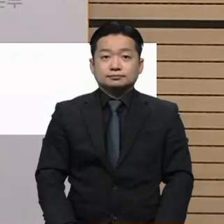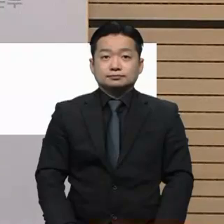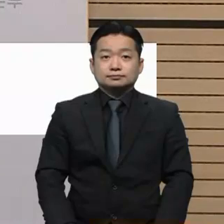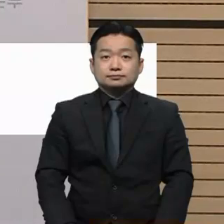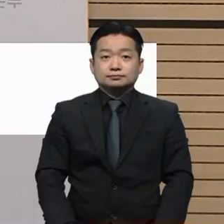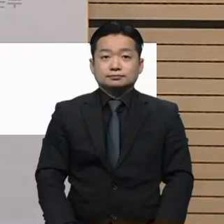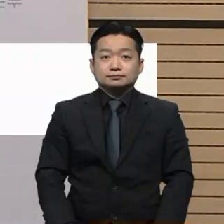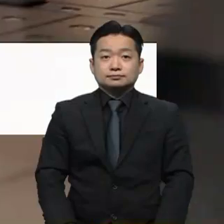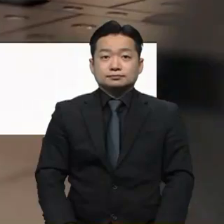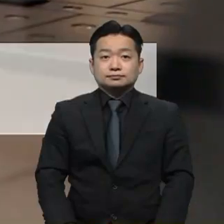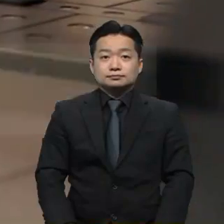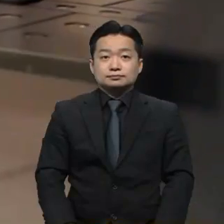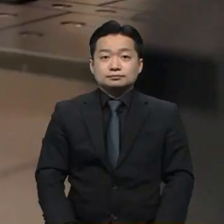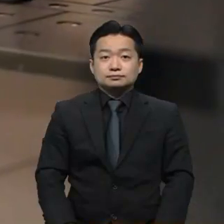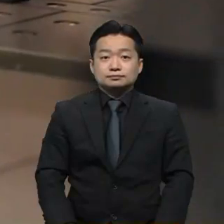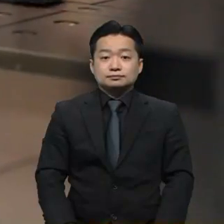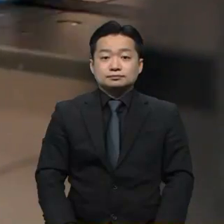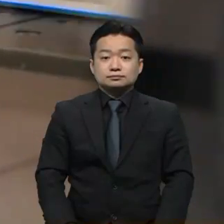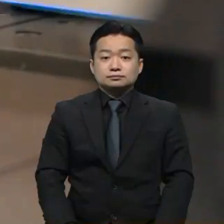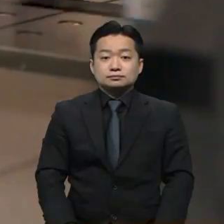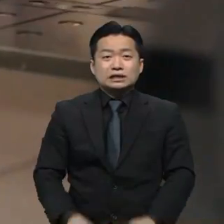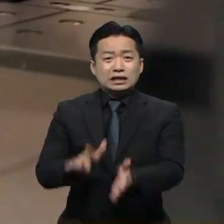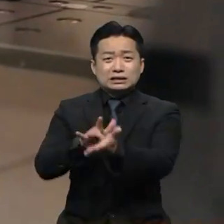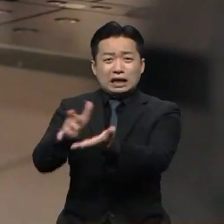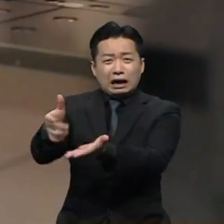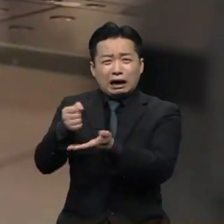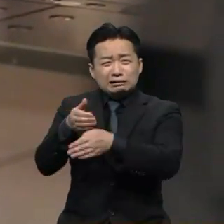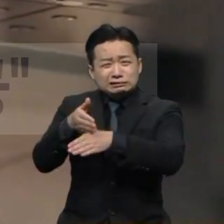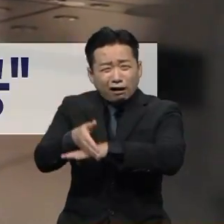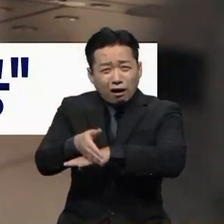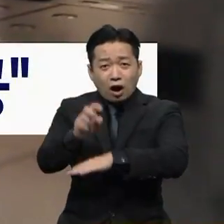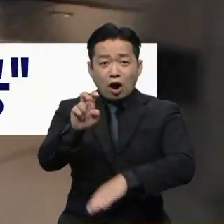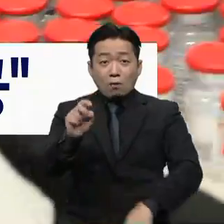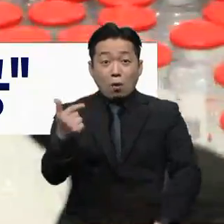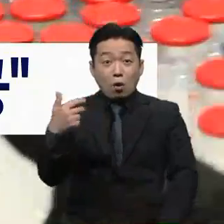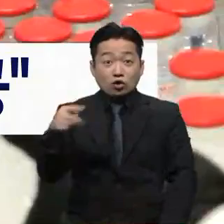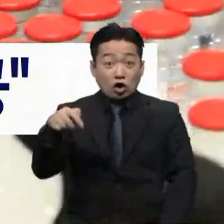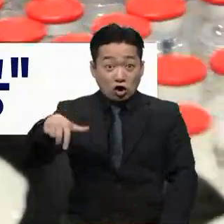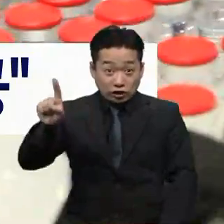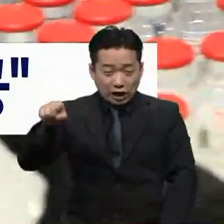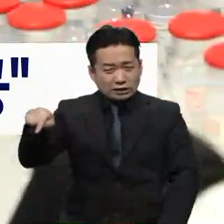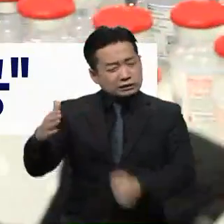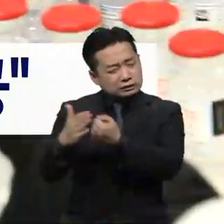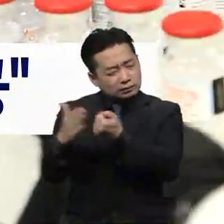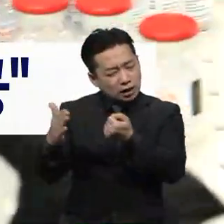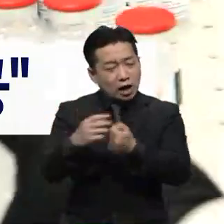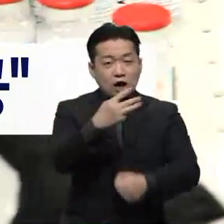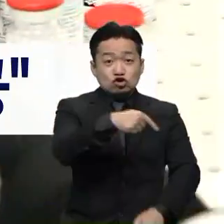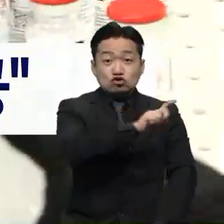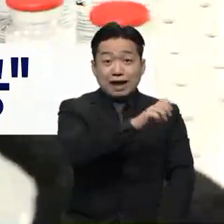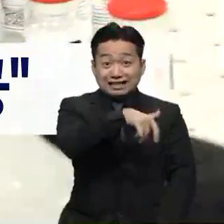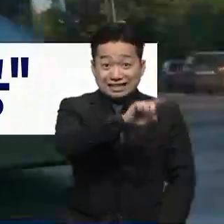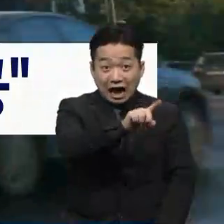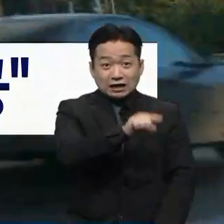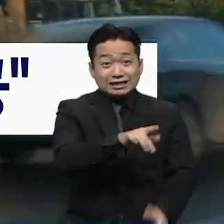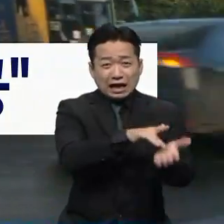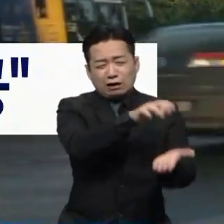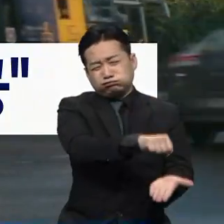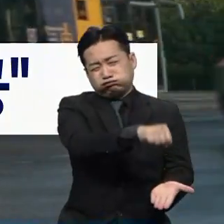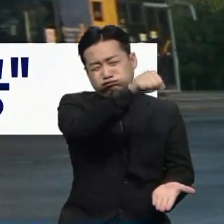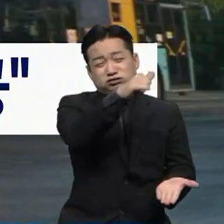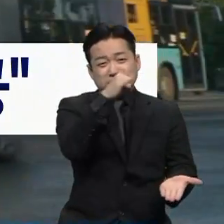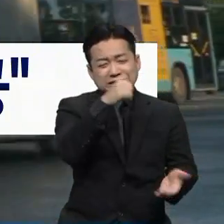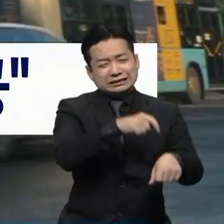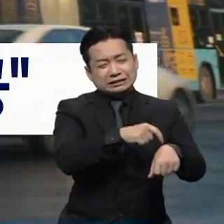불고 있습니다 수급 차질이 빚어져 떤 모던 앞 애칭과 관련해 루마니아 정부가 유통기한이 임박한 45만 의분을